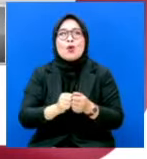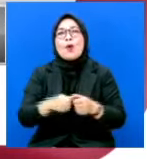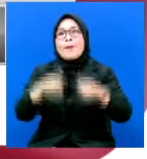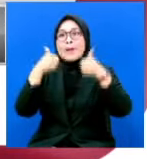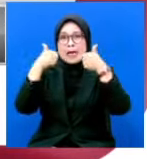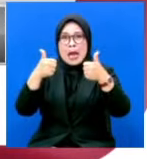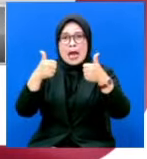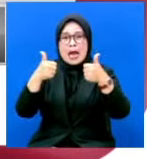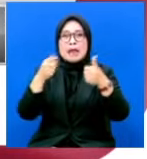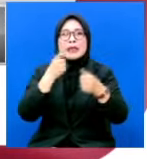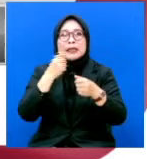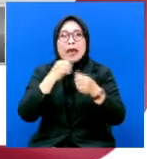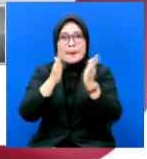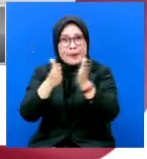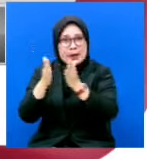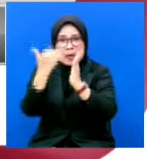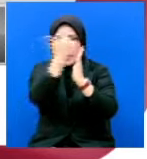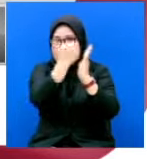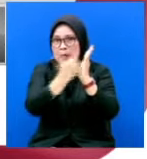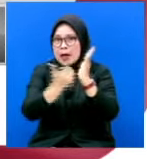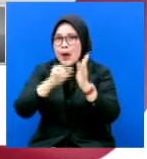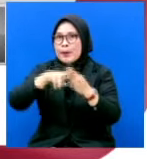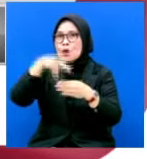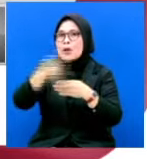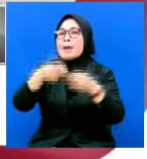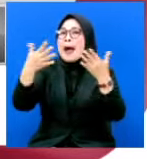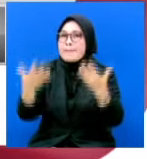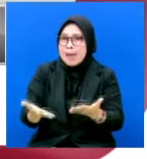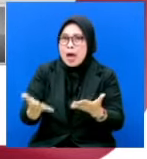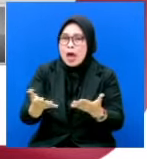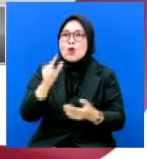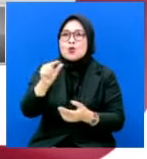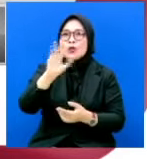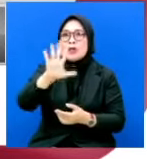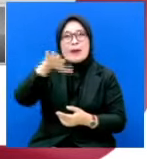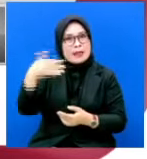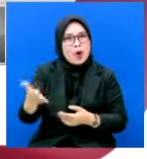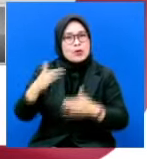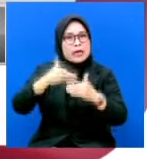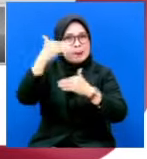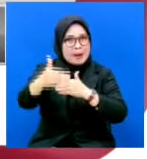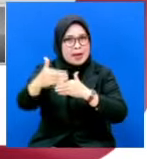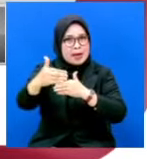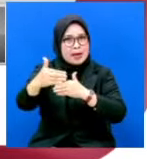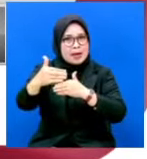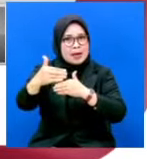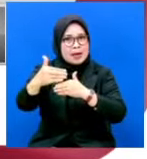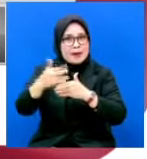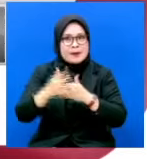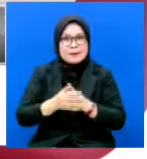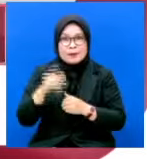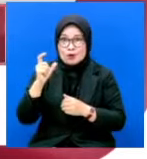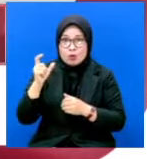kebijakan ataupun program seperti apa yang akan dilakukan untuk 5 tahun ke depan kasih baik